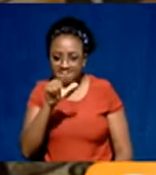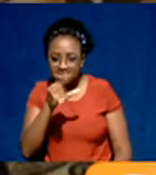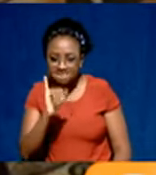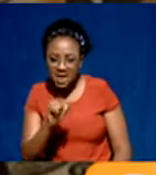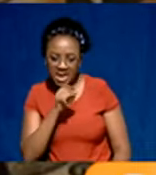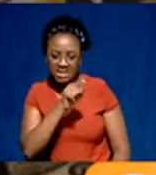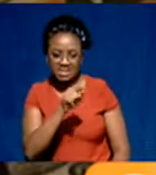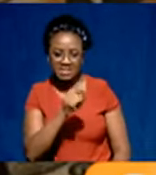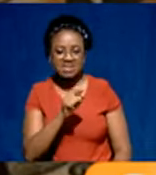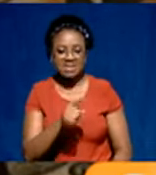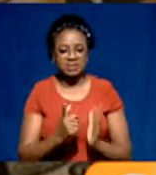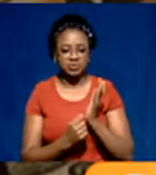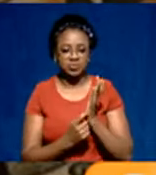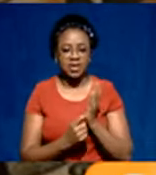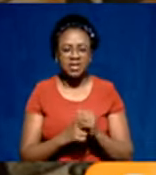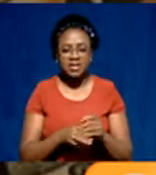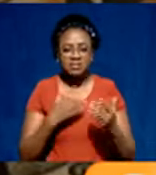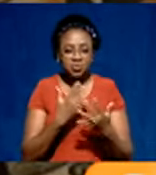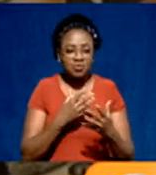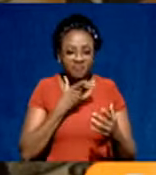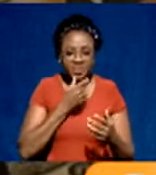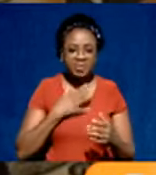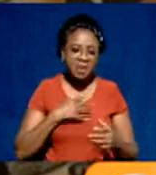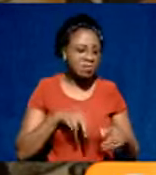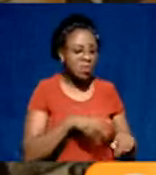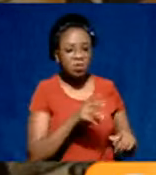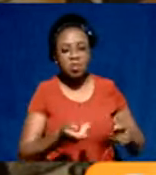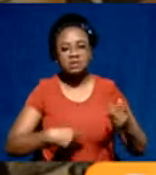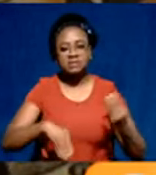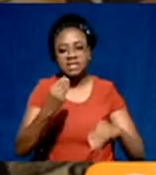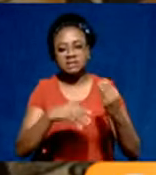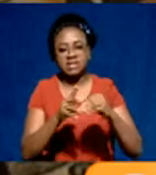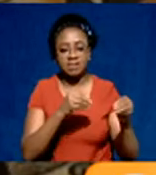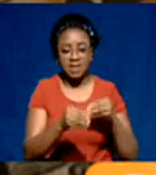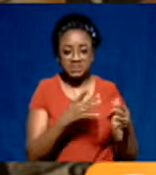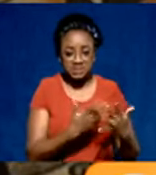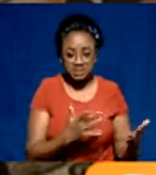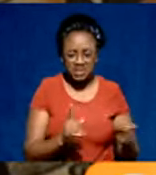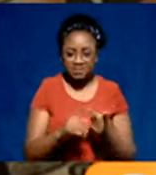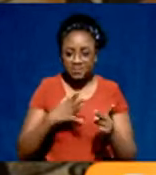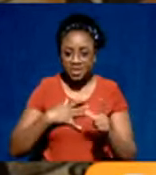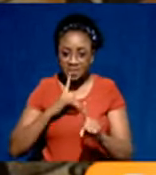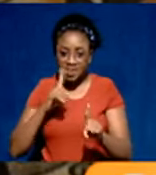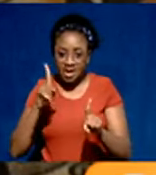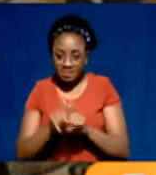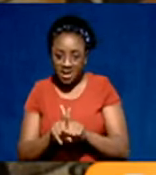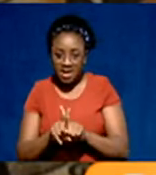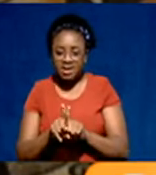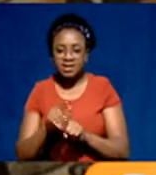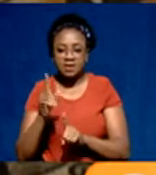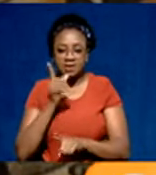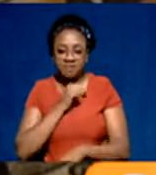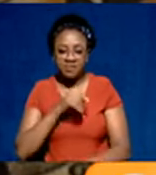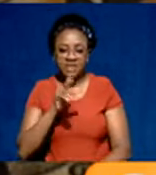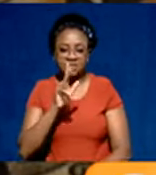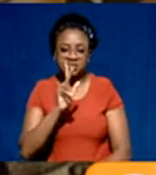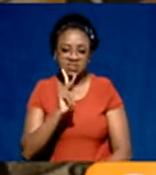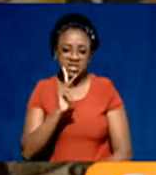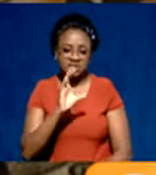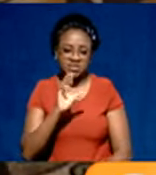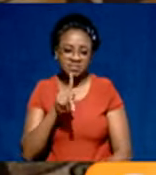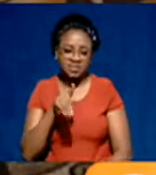hakuweza kufuzu vyema katika mtihani wake wa KCPE, akafanya certificate ya upishi. Kwa